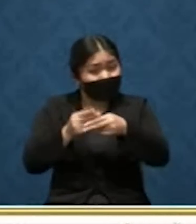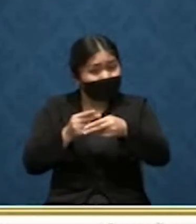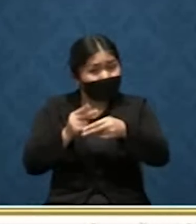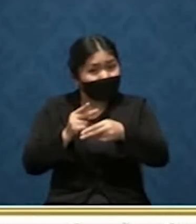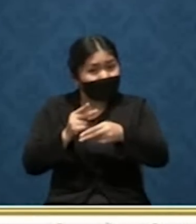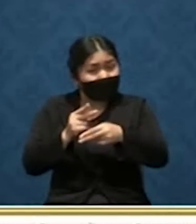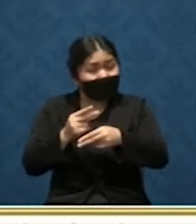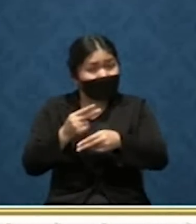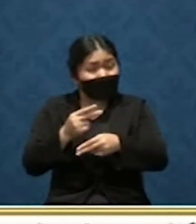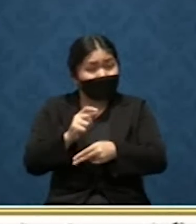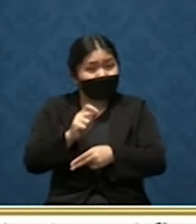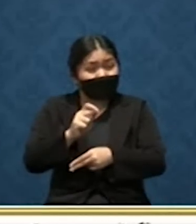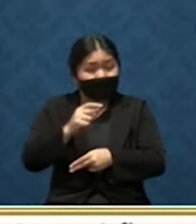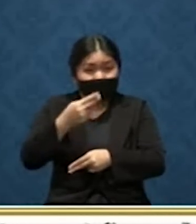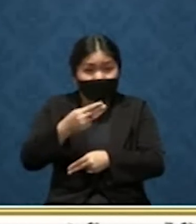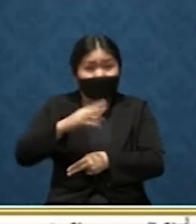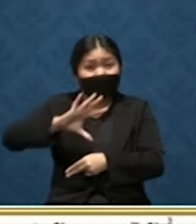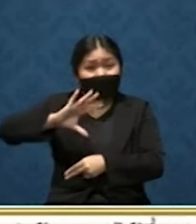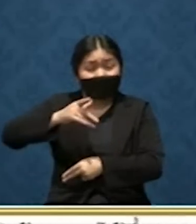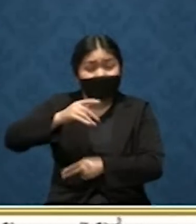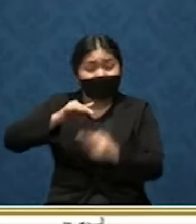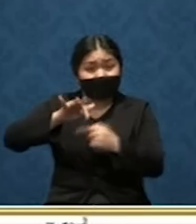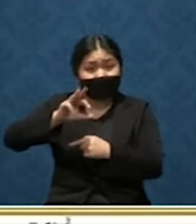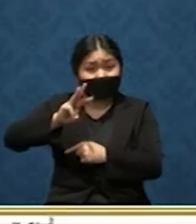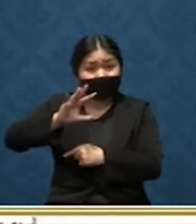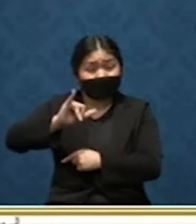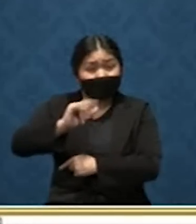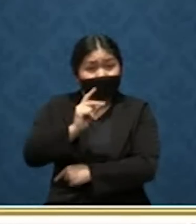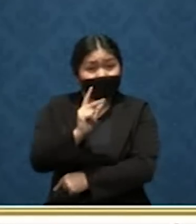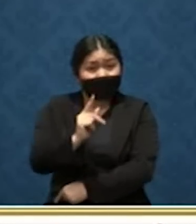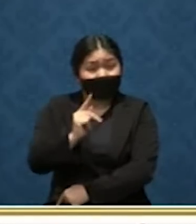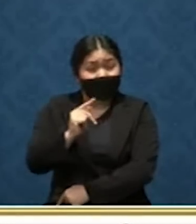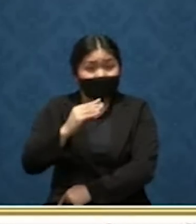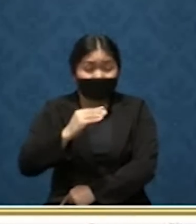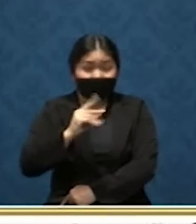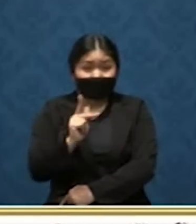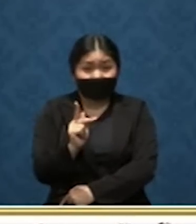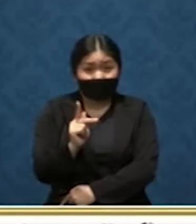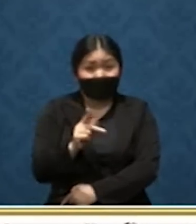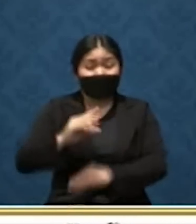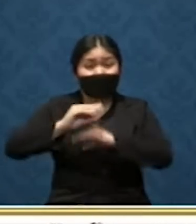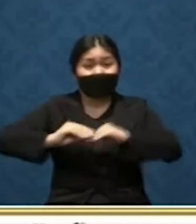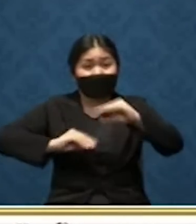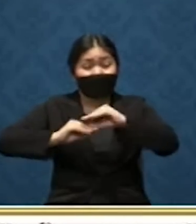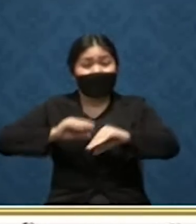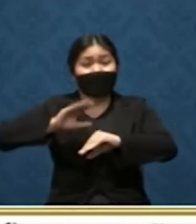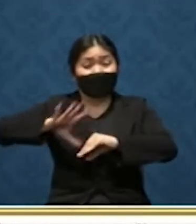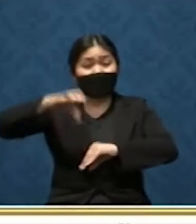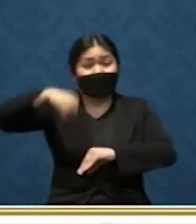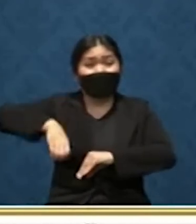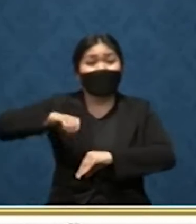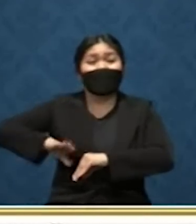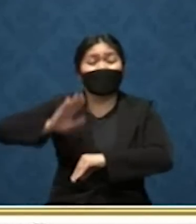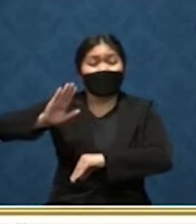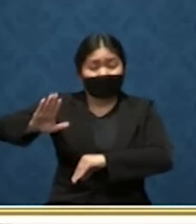ทย New City หรอช่วยโโกเป็นโครงการของบริษัทอย่าไทย International Holding